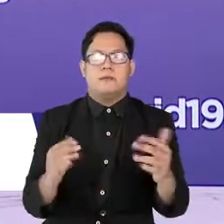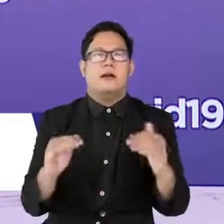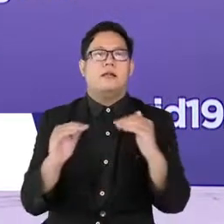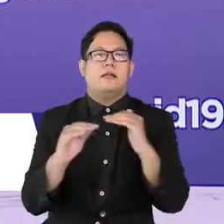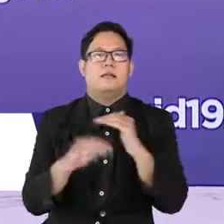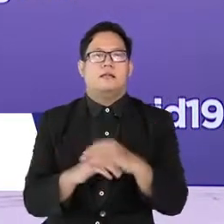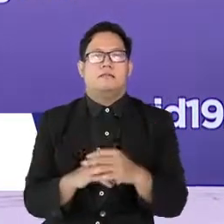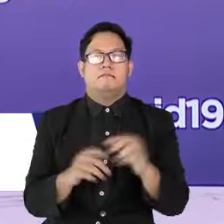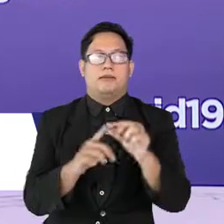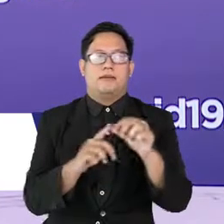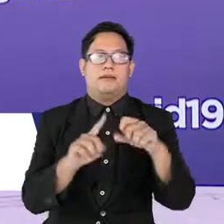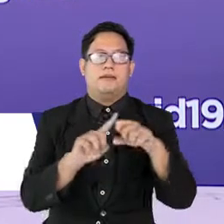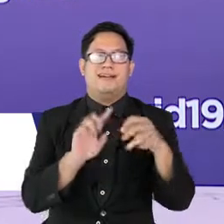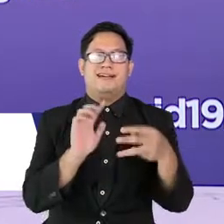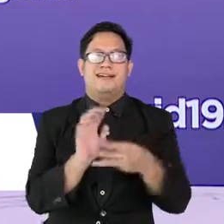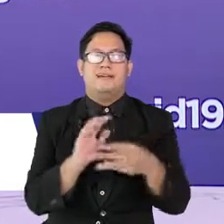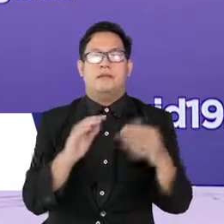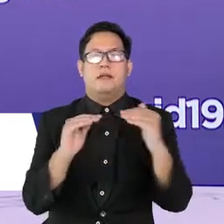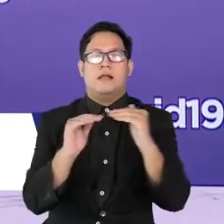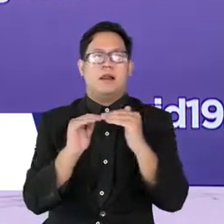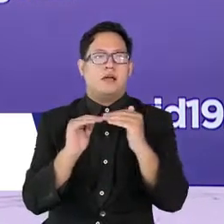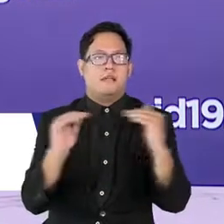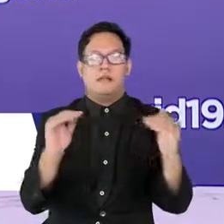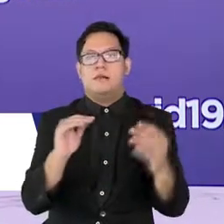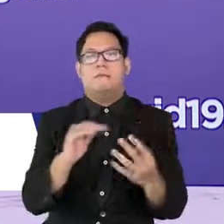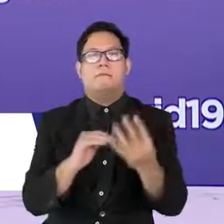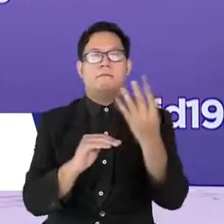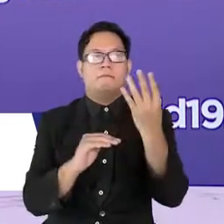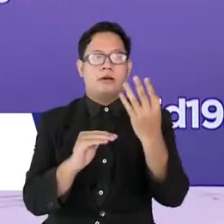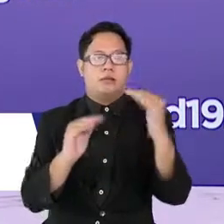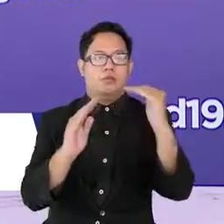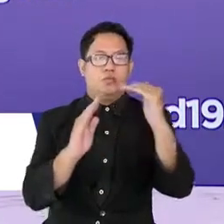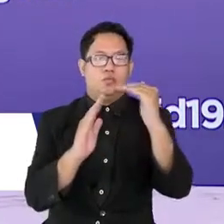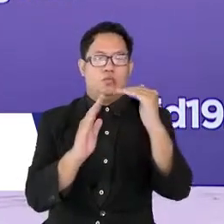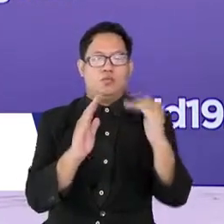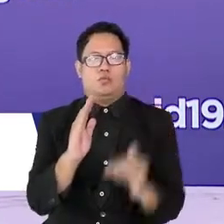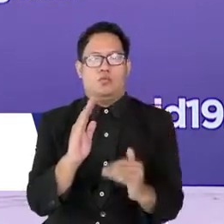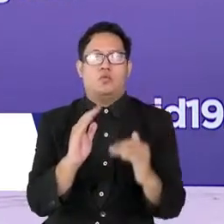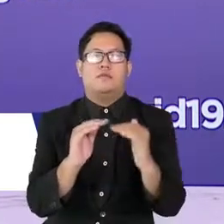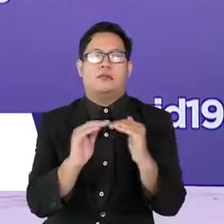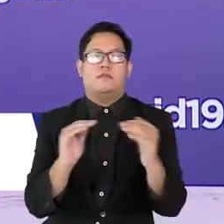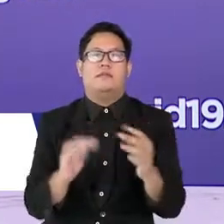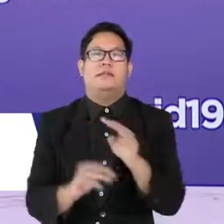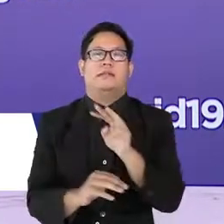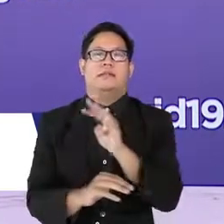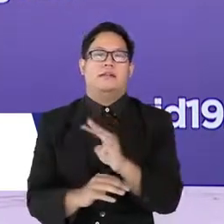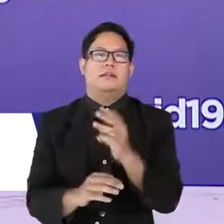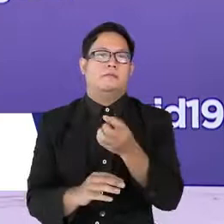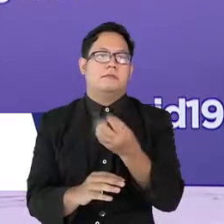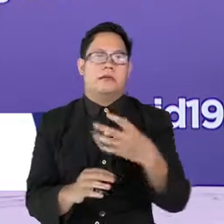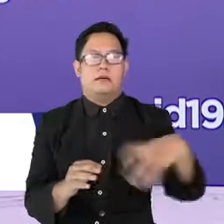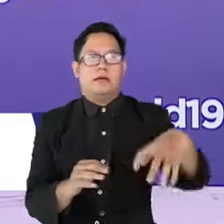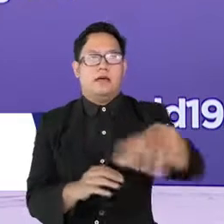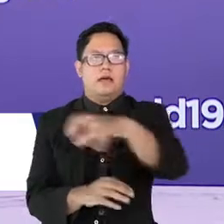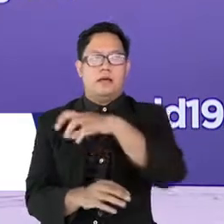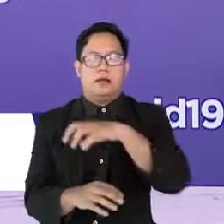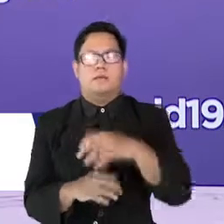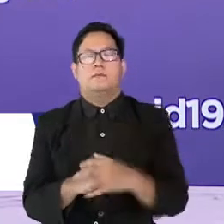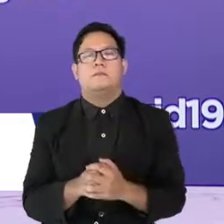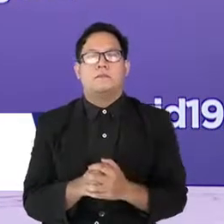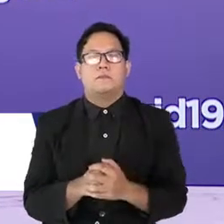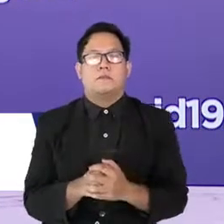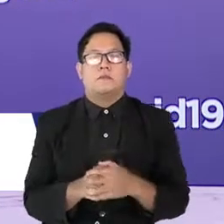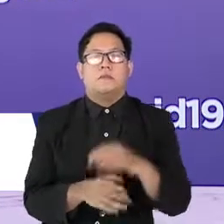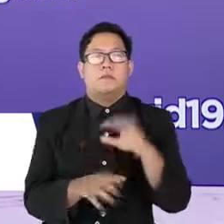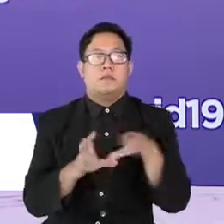level pemberlakuan pembatasan kegiatan masyarakat atau ppkm di sejumlah daerah contohnya beberapa daerah